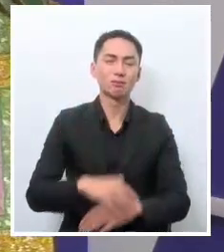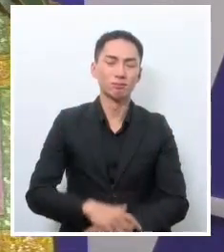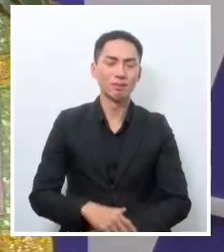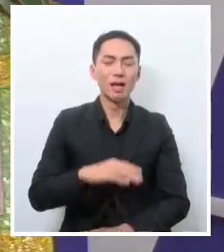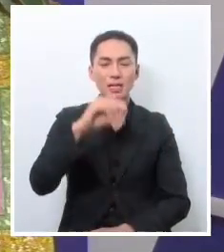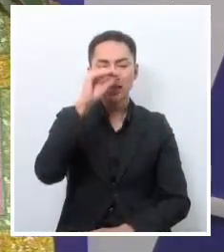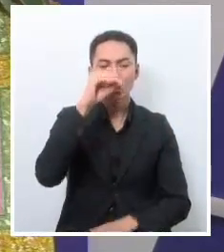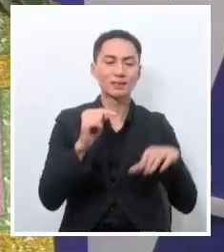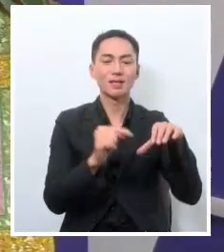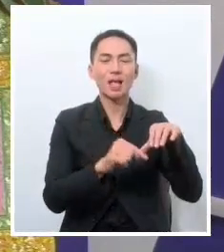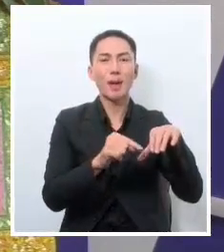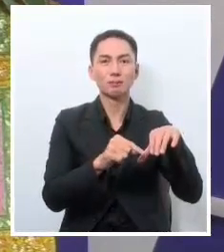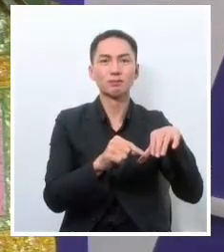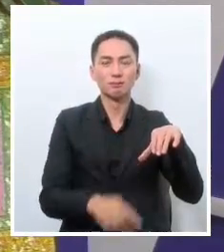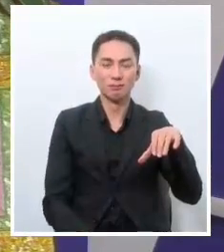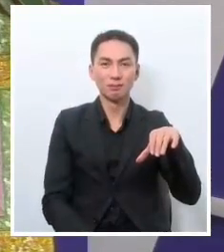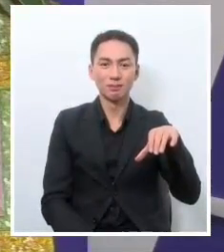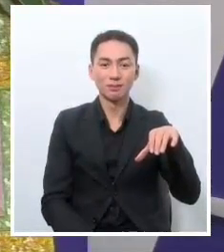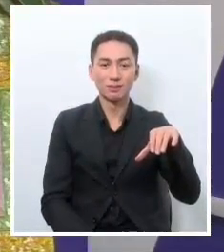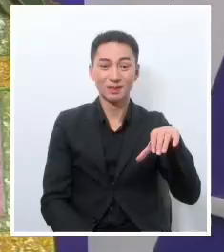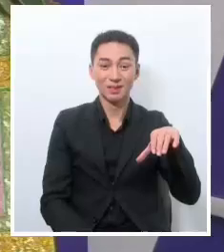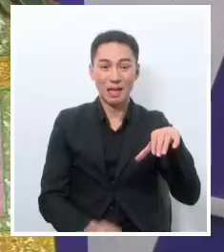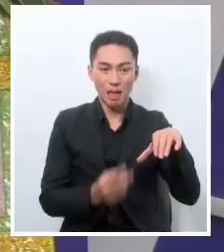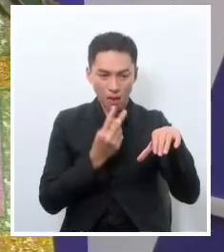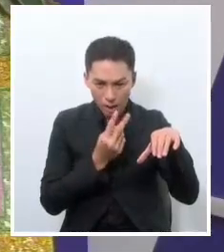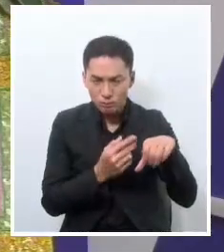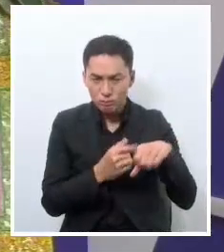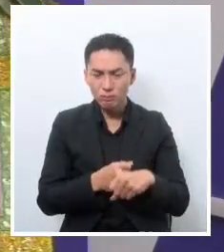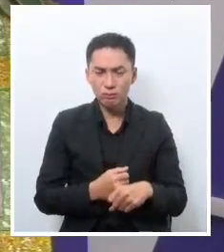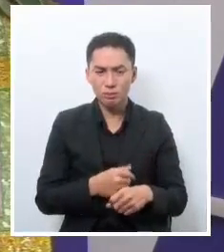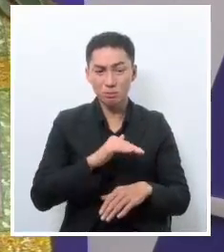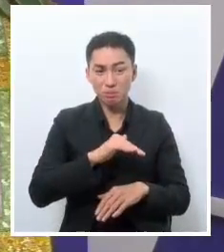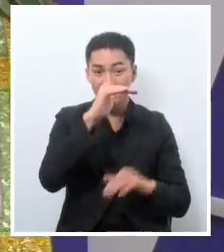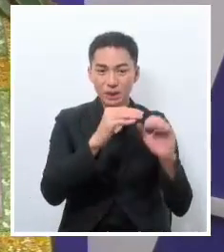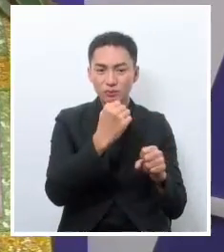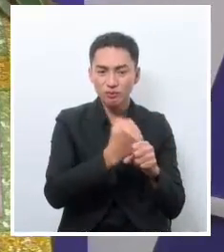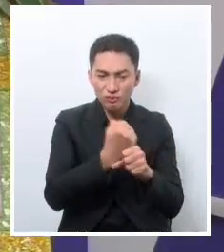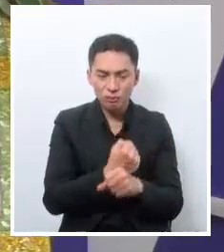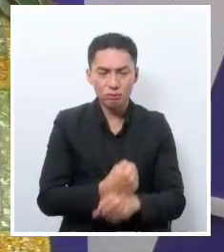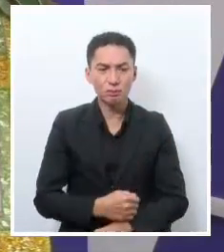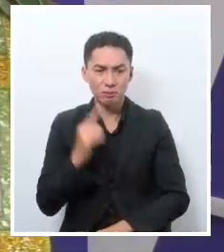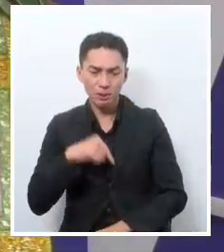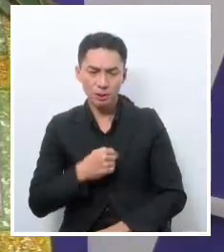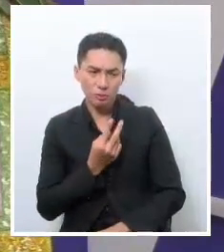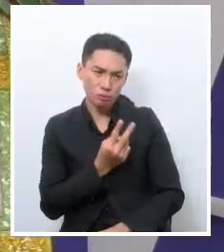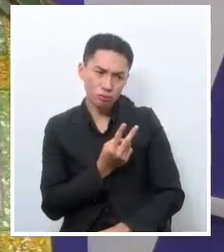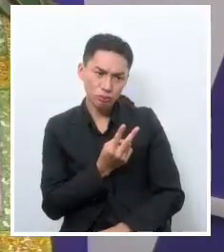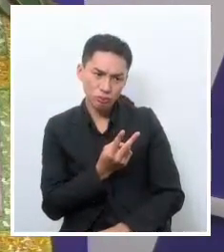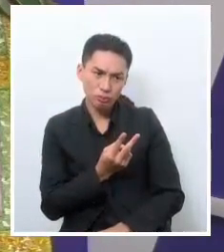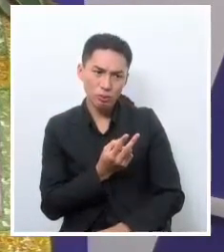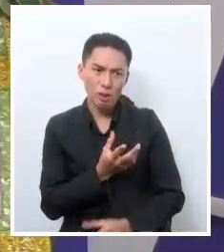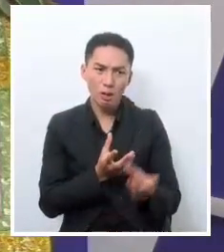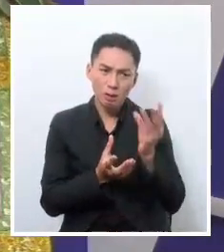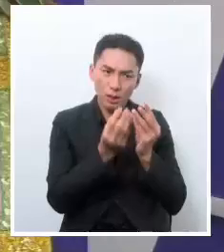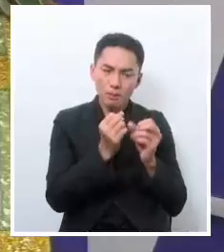อืคือเห็นเขาตั้งแต่ผมยังแบบรำไม่เป็นแล้วก็พยายามตามเ้าเรื่อยๆดูท่าเ้าแล้วก็พยายาม